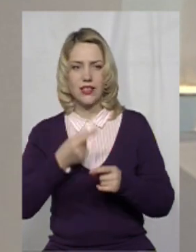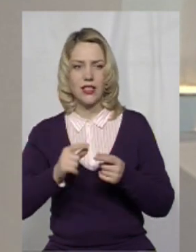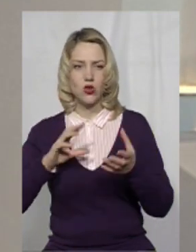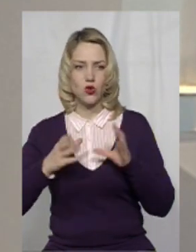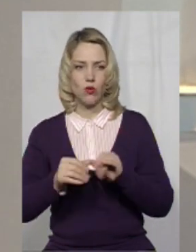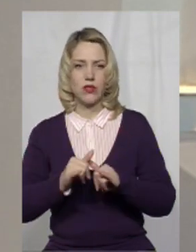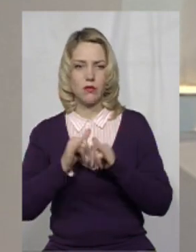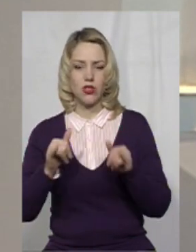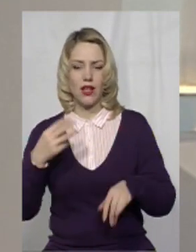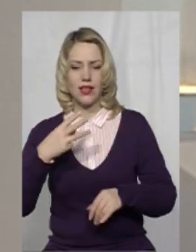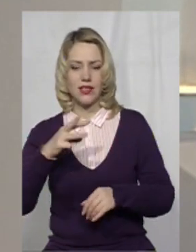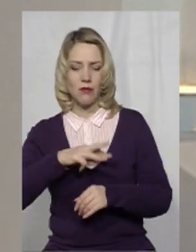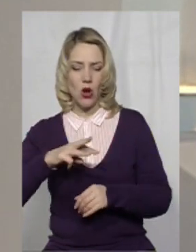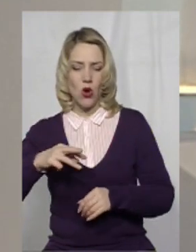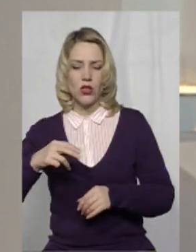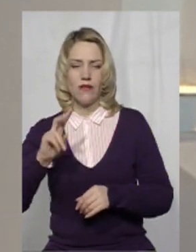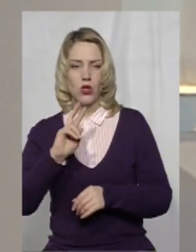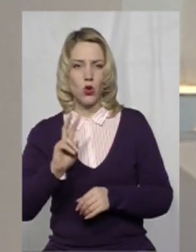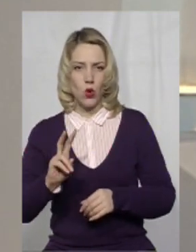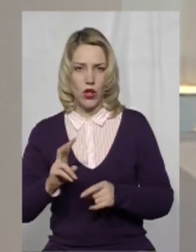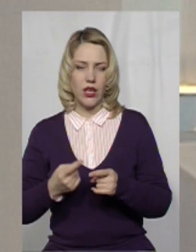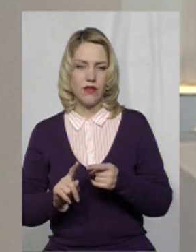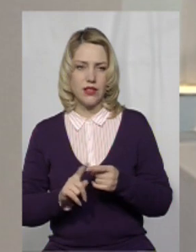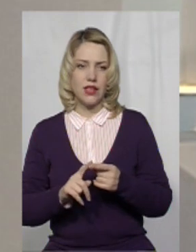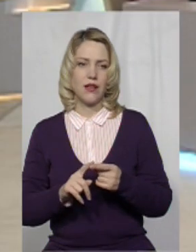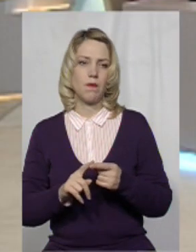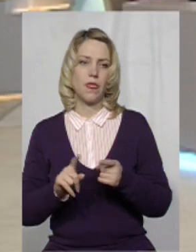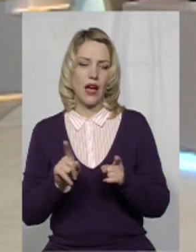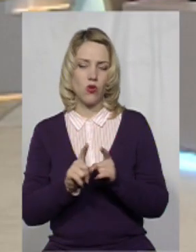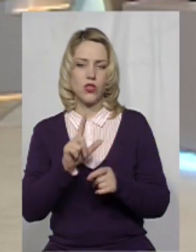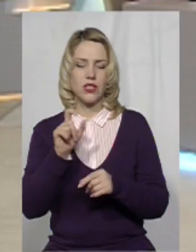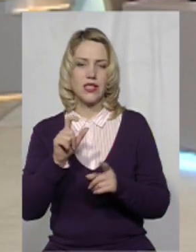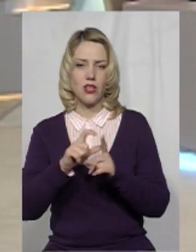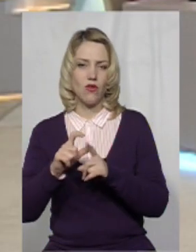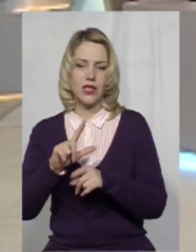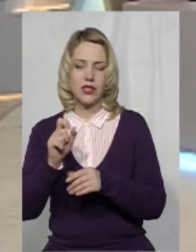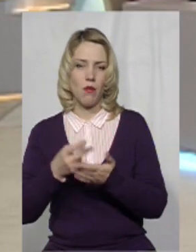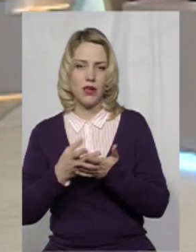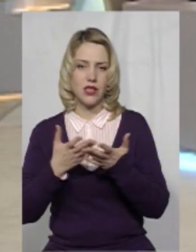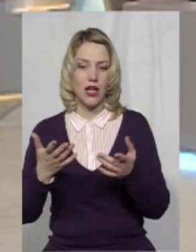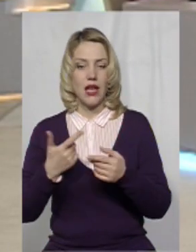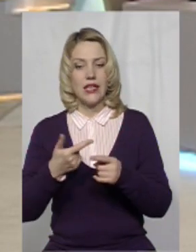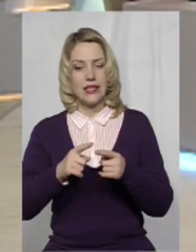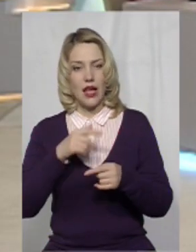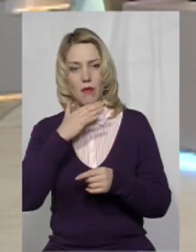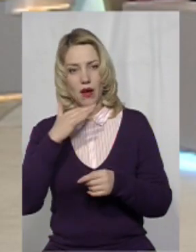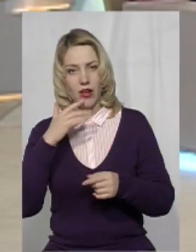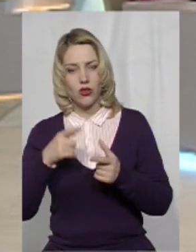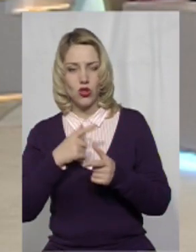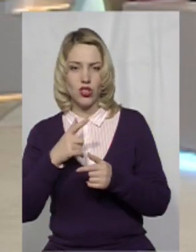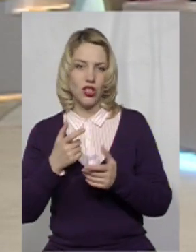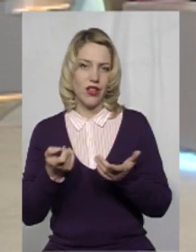мільйонів доларів. Це також інформація з презентації. Пані Наталія, ви як вважаєте, це багато чи не дуже? Збільшення на 30